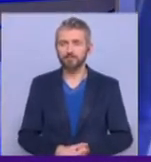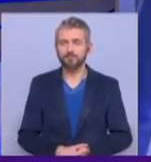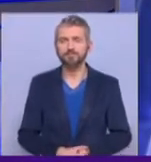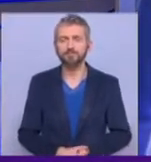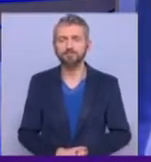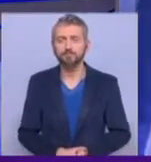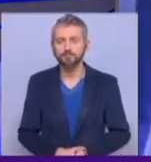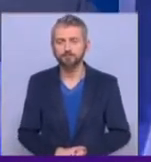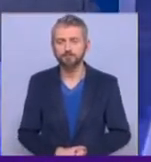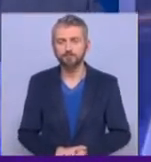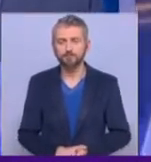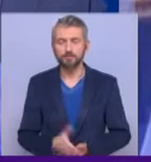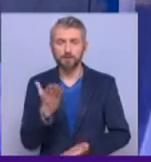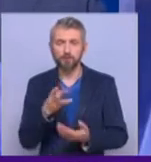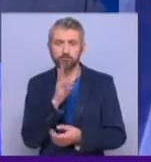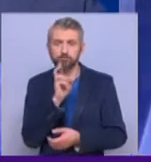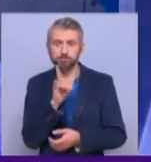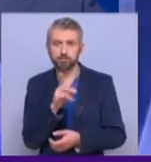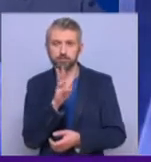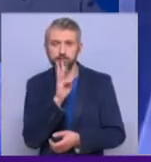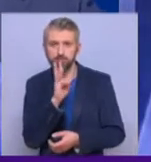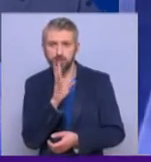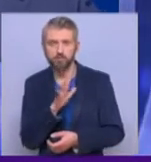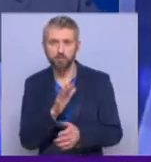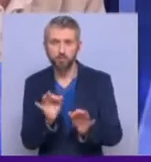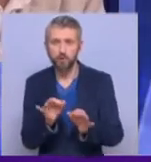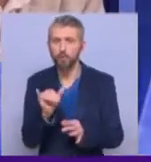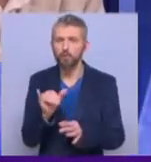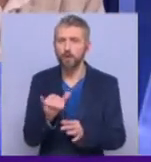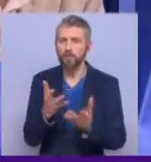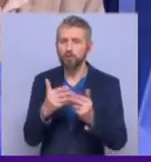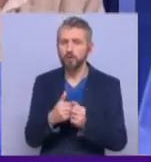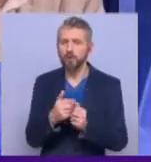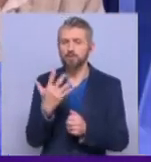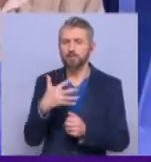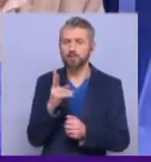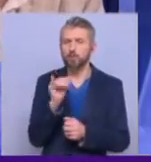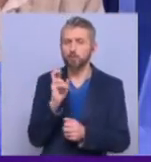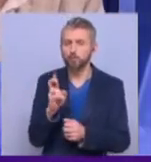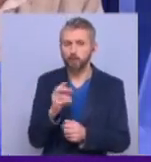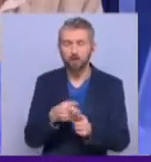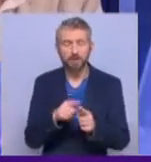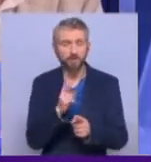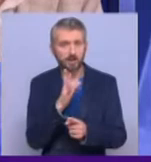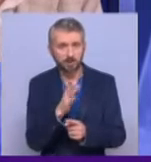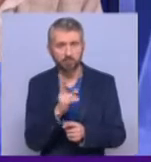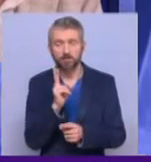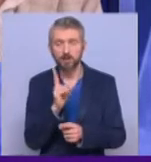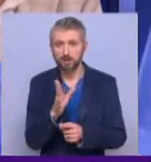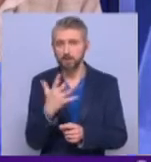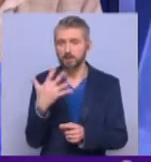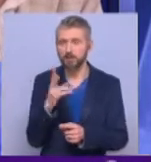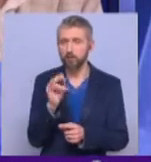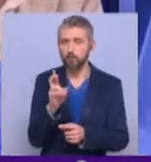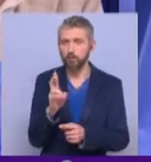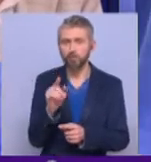Нет, якщо б ця хата була нормальна, там метрів 700-800. Ні, ну у вас посчитає дійсно 50 кубов. Ні, це квартира. Ну, квартира, так. 50